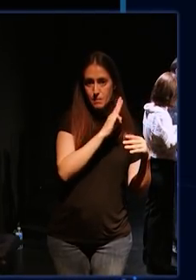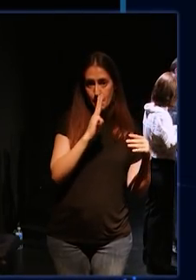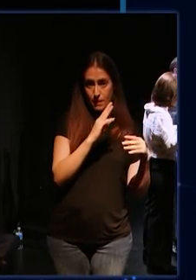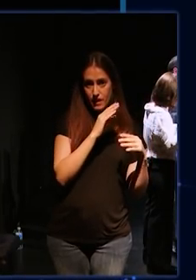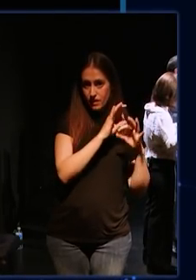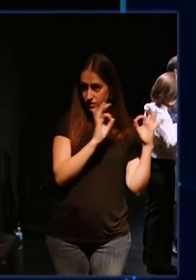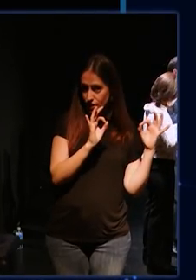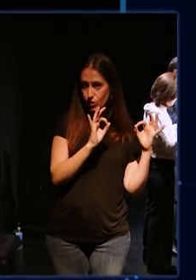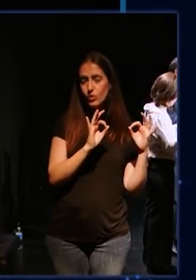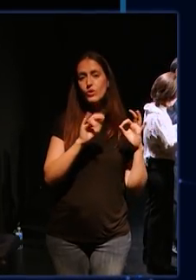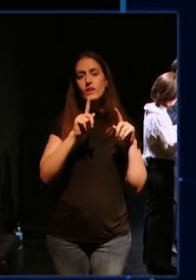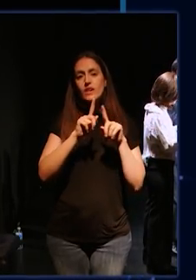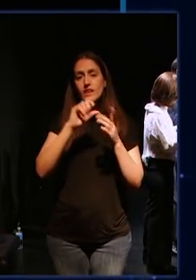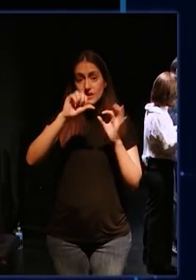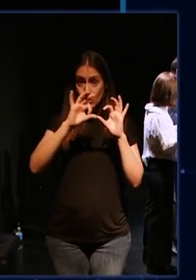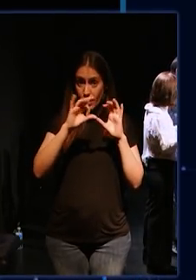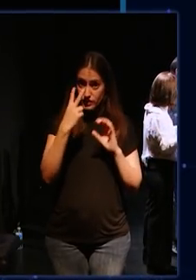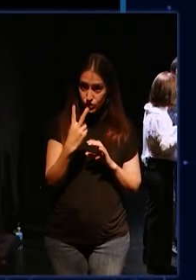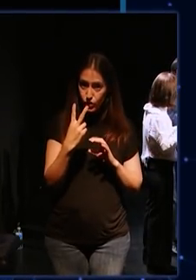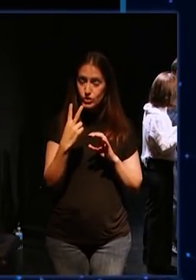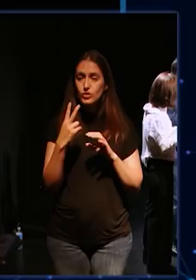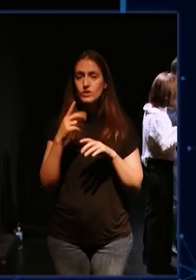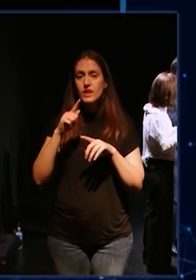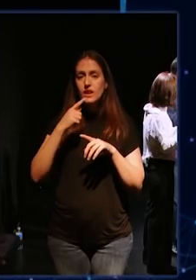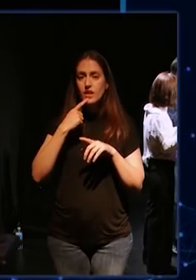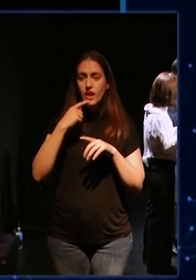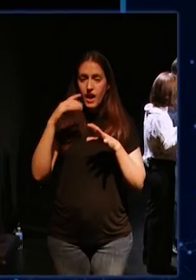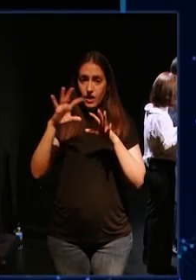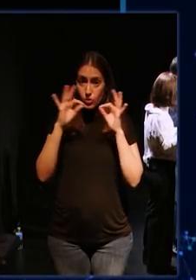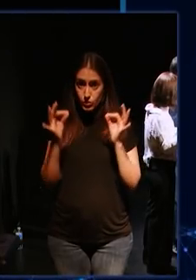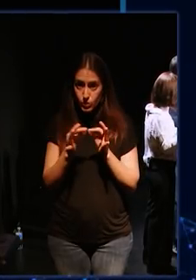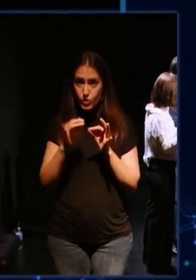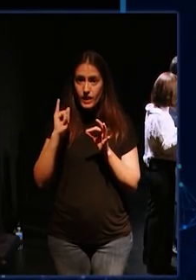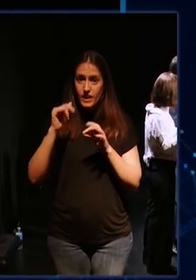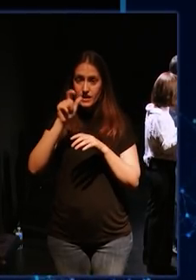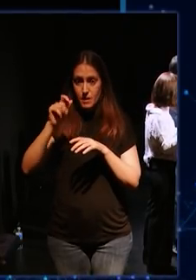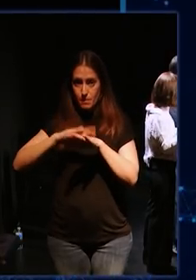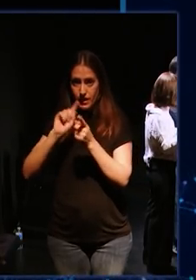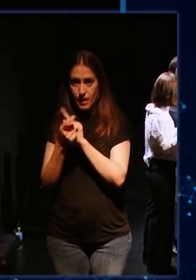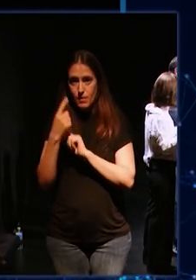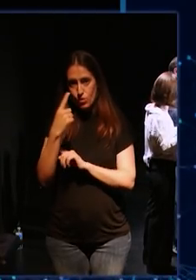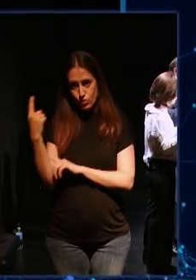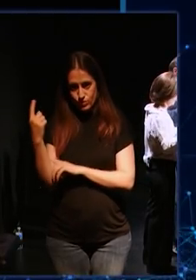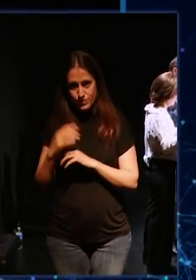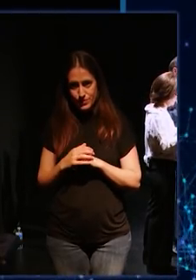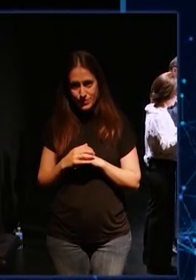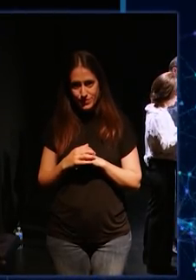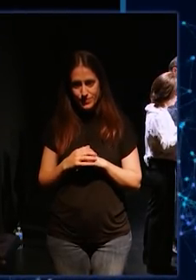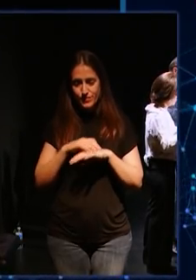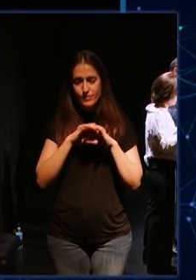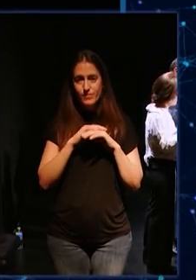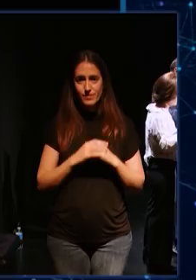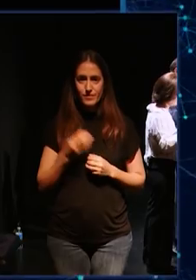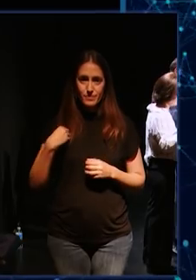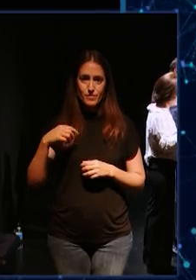2, Ciutadans també 2 i En Comú Podem i Gent pel Canvi n'obtindrien un cadascun. Aquesta és la porra de la